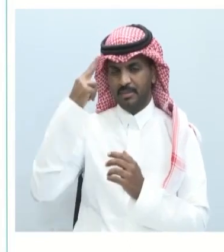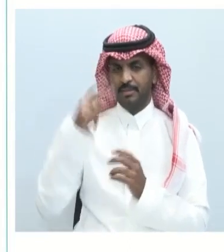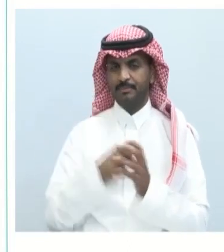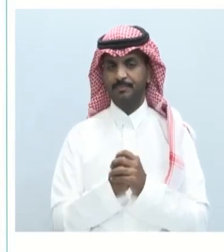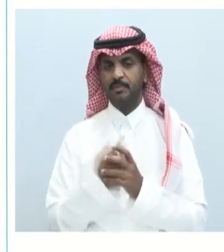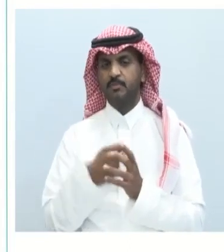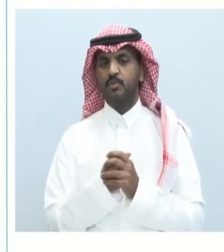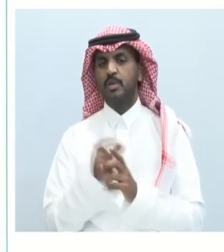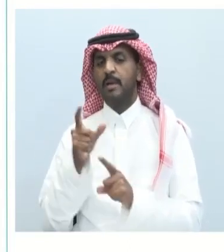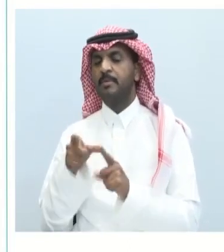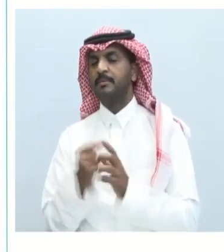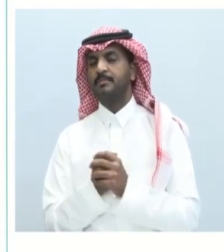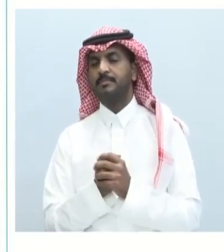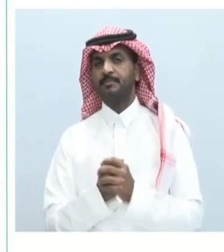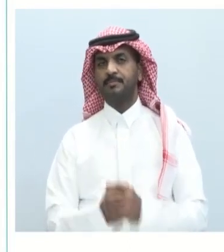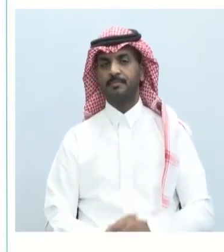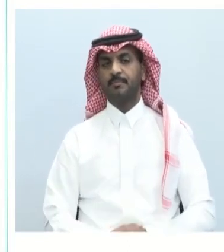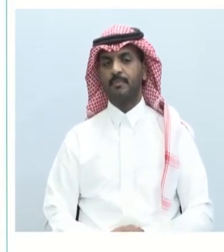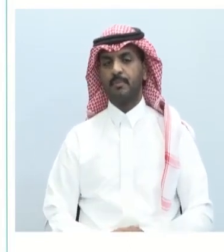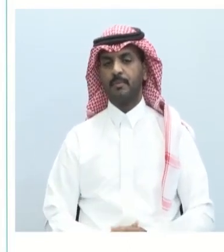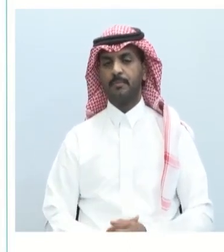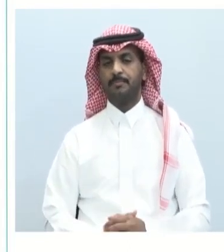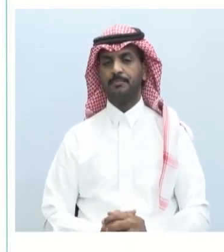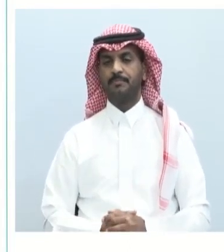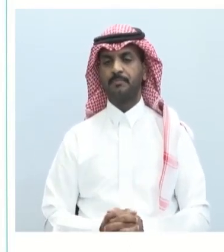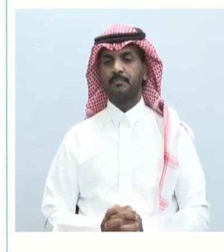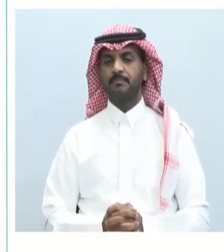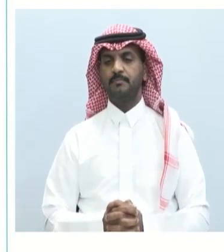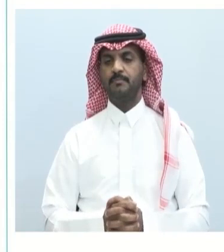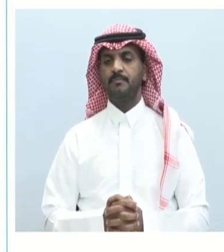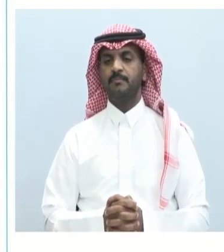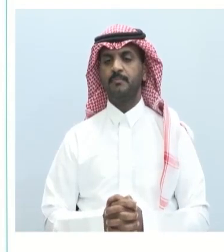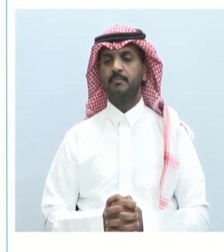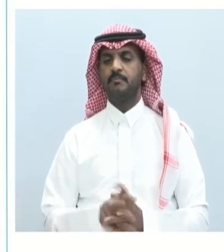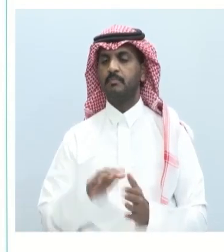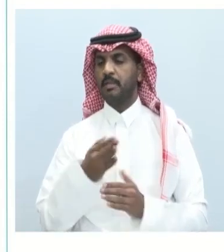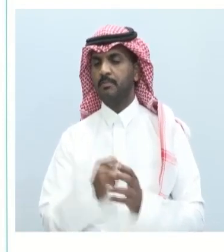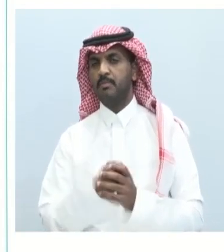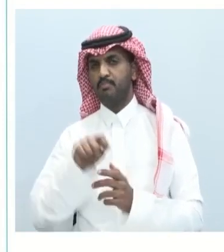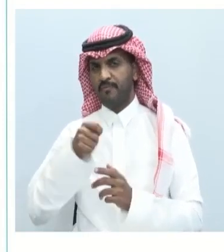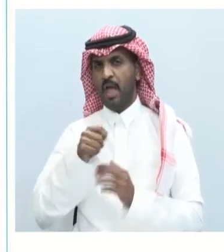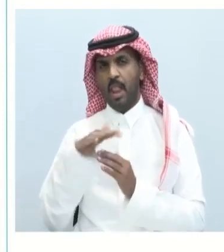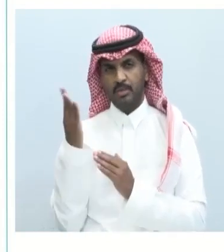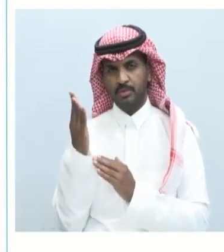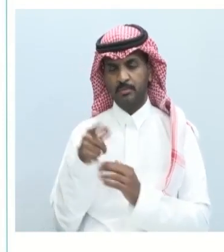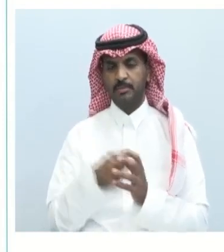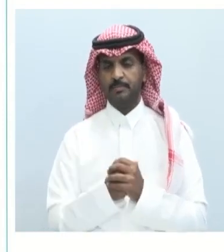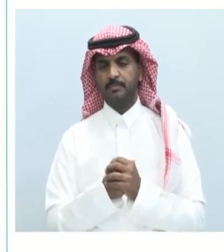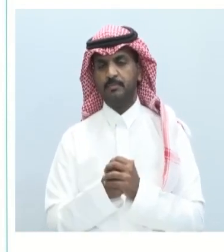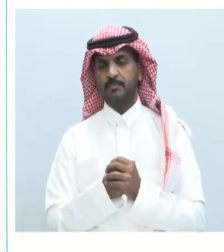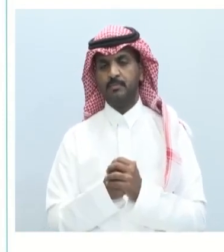يجب ان يكون لكل عميل رقم سجل مدني فريد بينما المفتاح الاجنبي